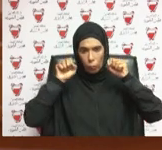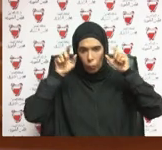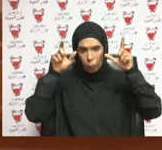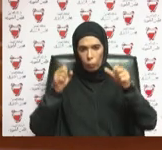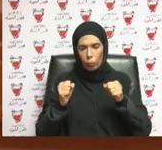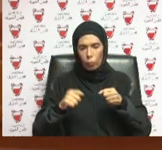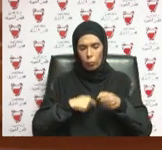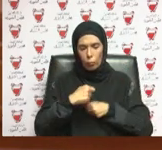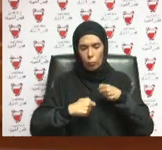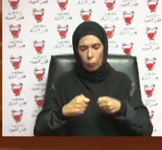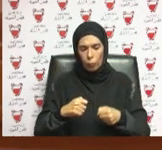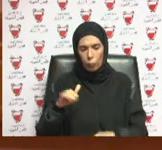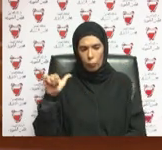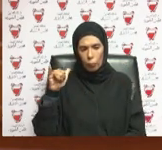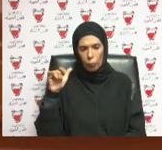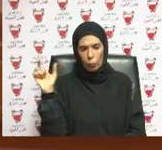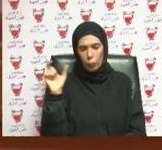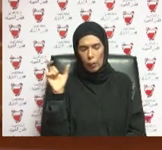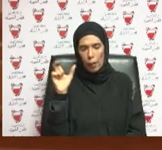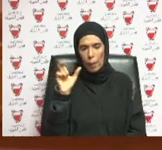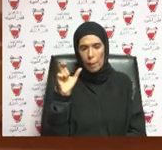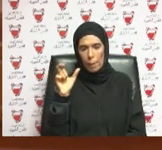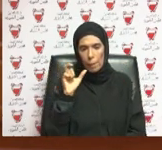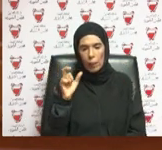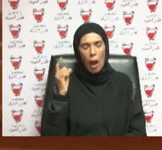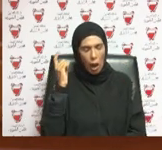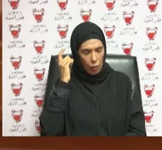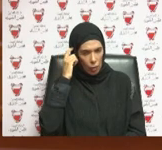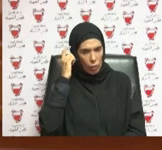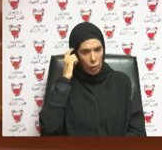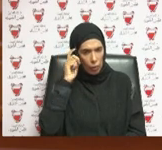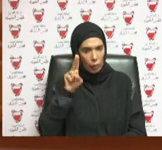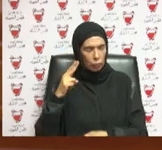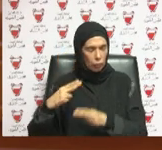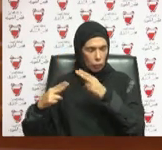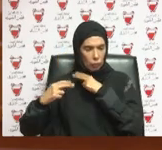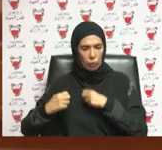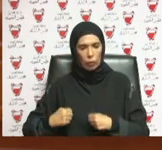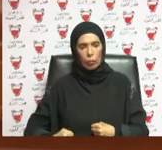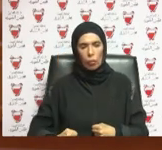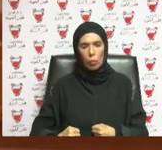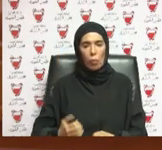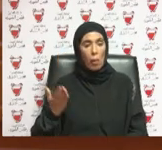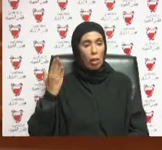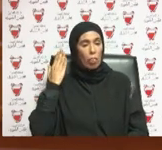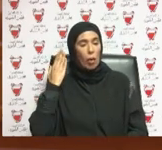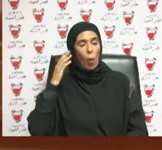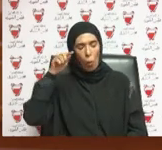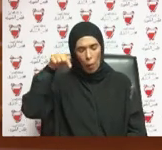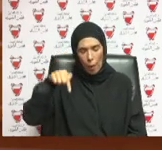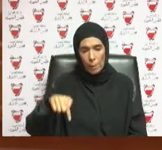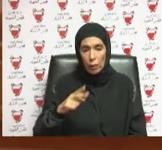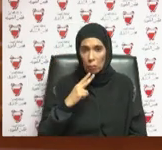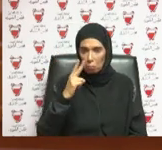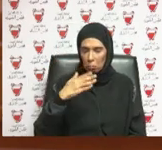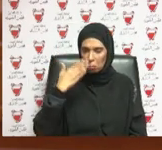الوطنية والعربية والإسلامية، كان مستوعبا لتاريخ البحرين وماضيها وحاضرها، يرى